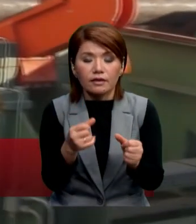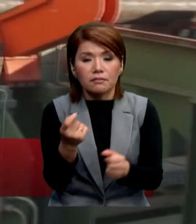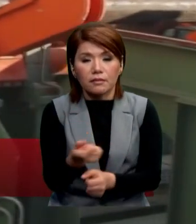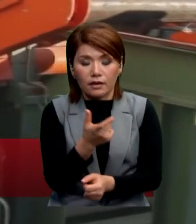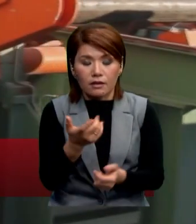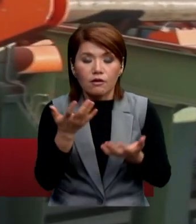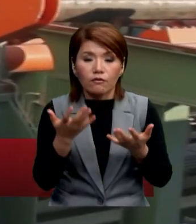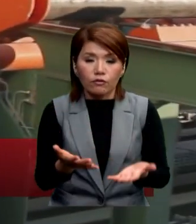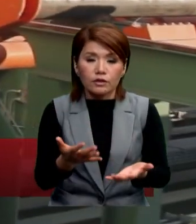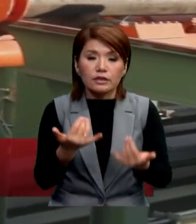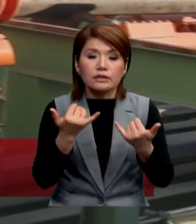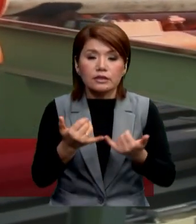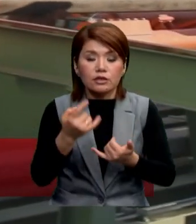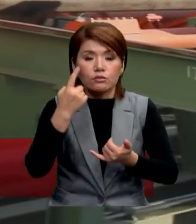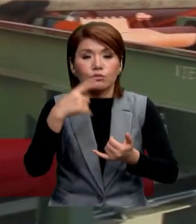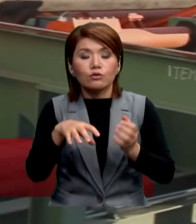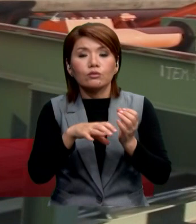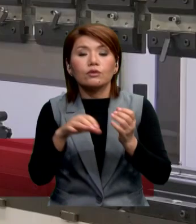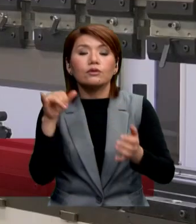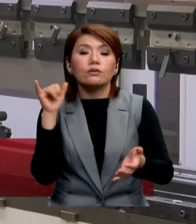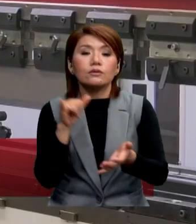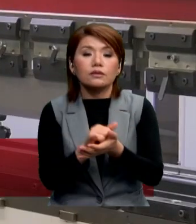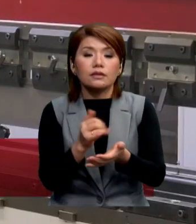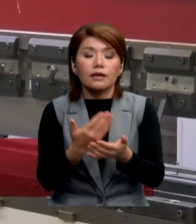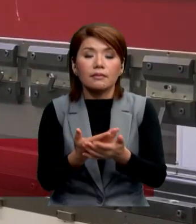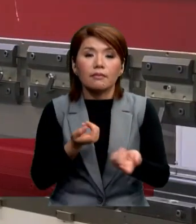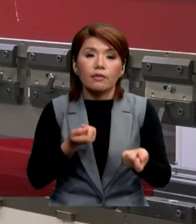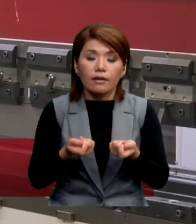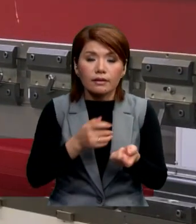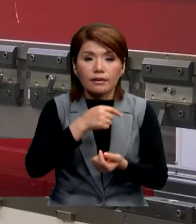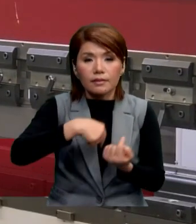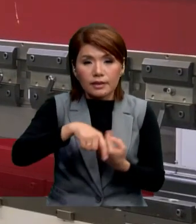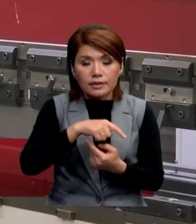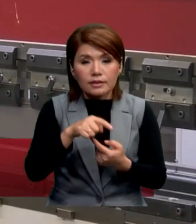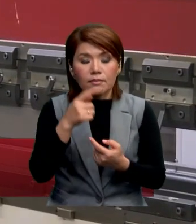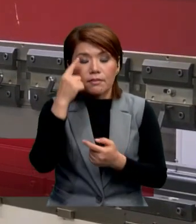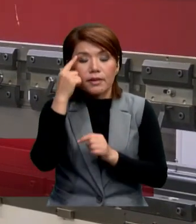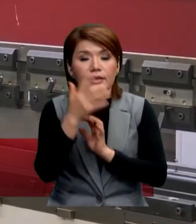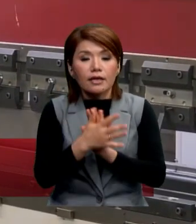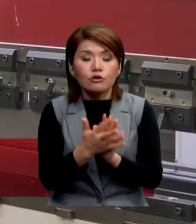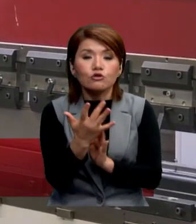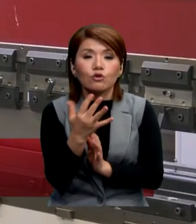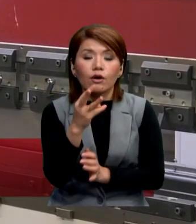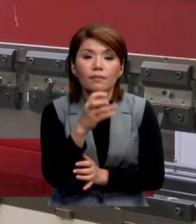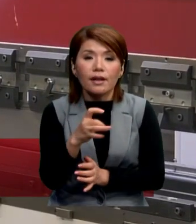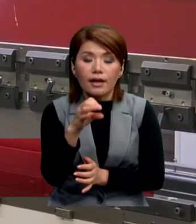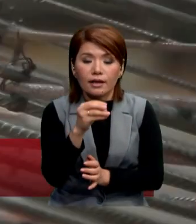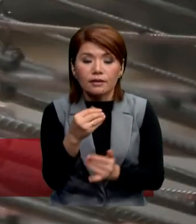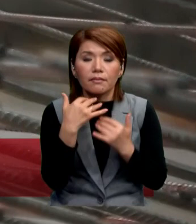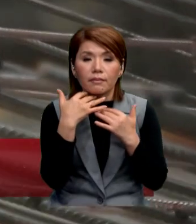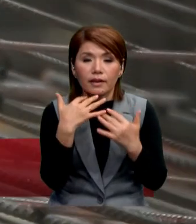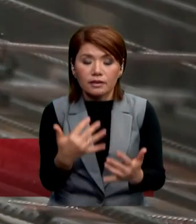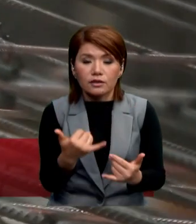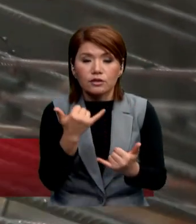минимизировать за счет современных установок. Правда, правительству и бизнесу еще предстоит понять, сколько миллиардов потребуется